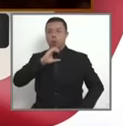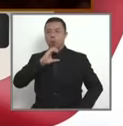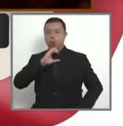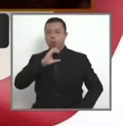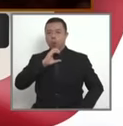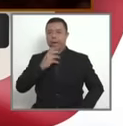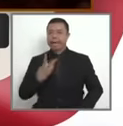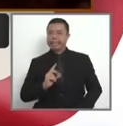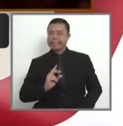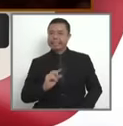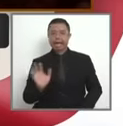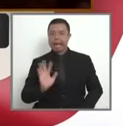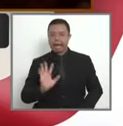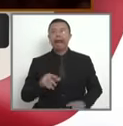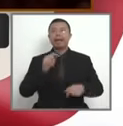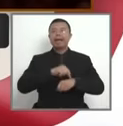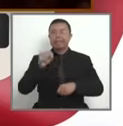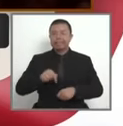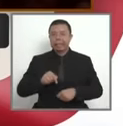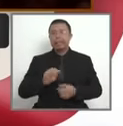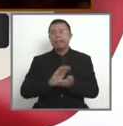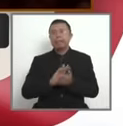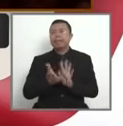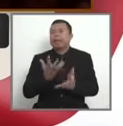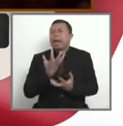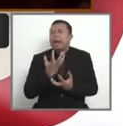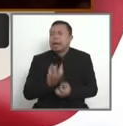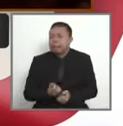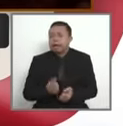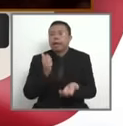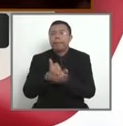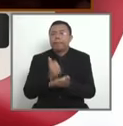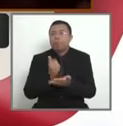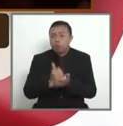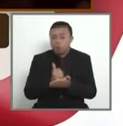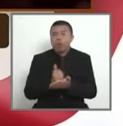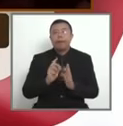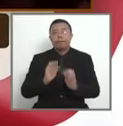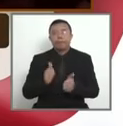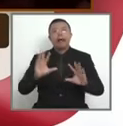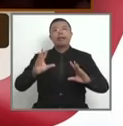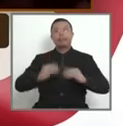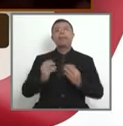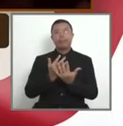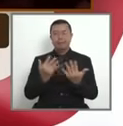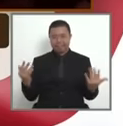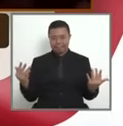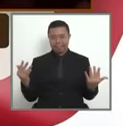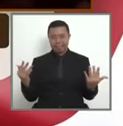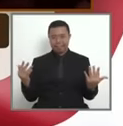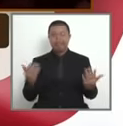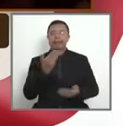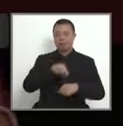dari pemerintah berikan kepada rakyat kecil yang tidak mampu tapi ketika manfaat itu juga kembali kepada yang